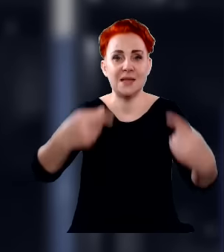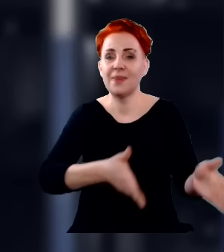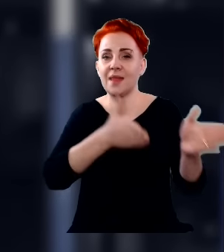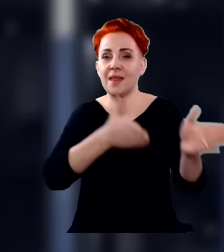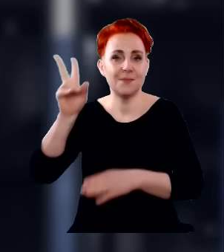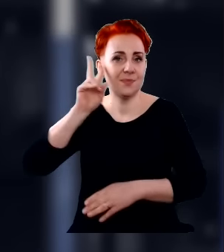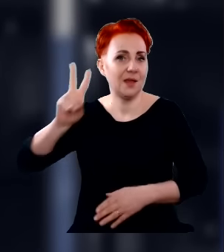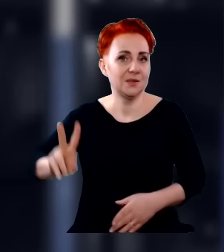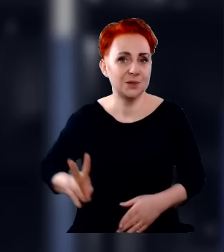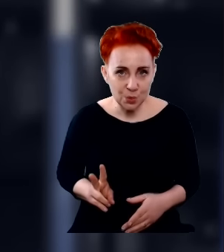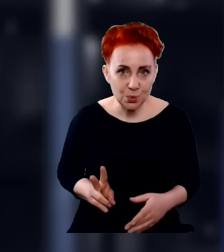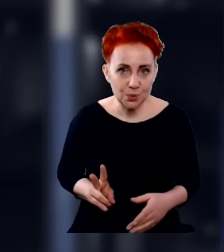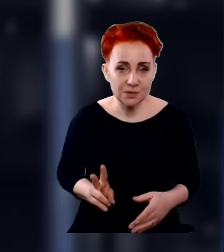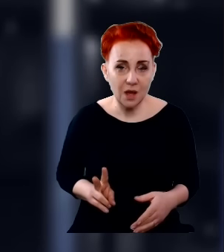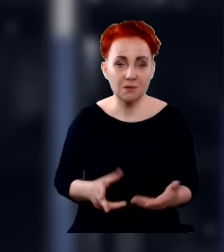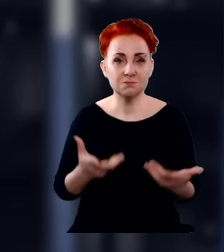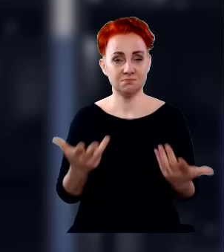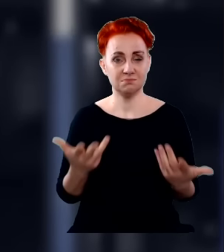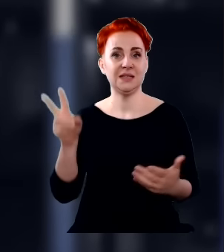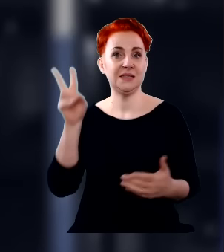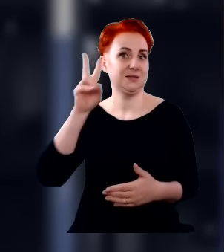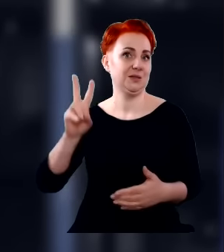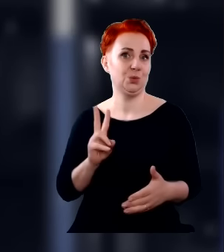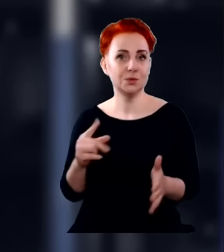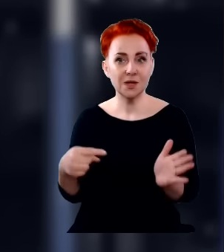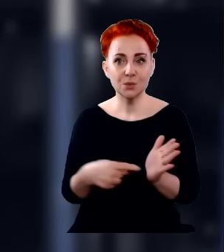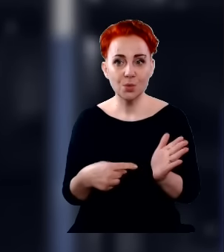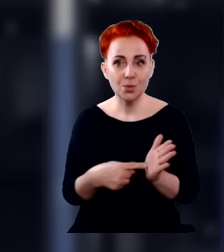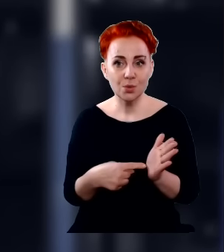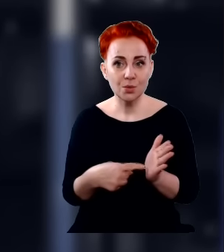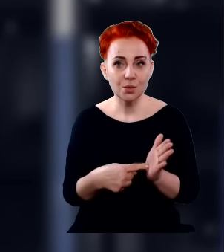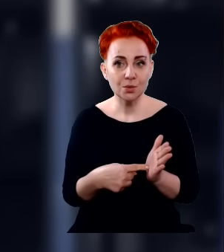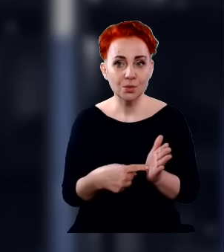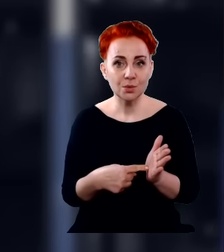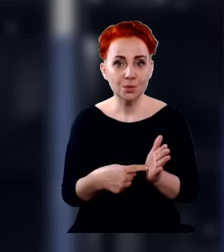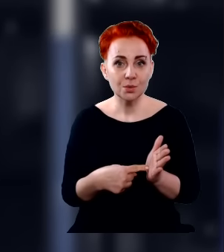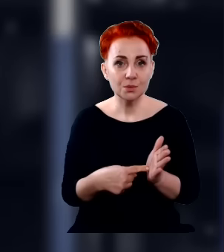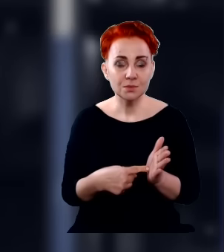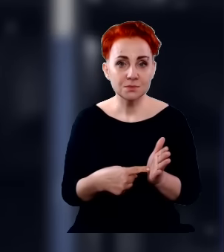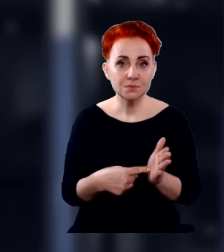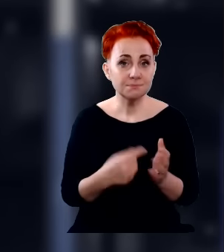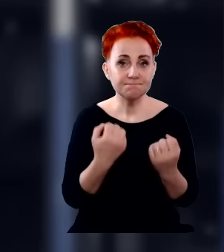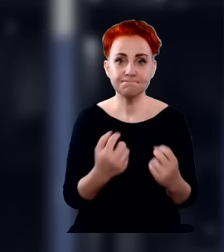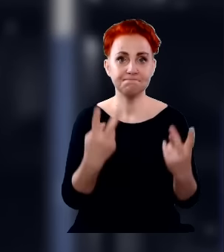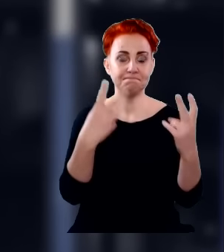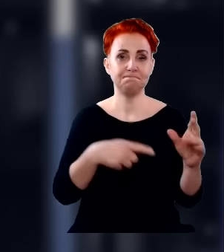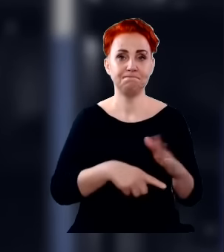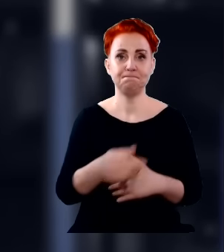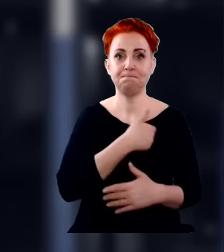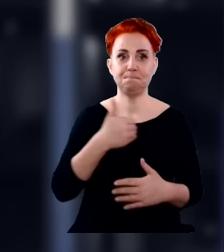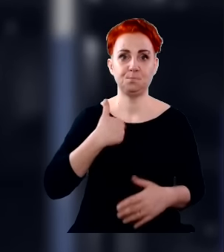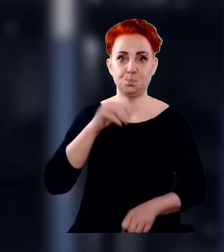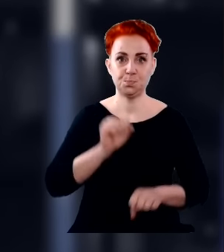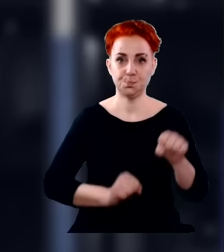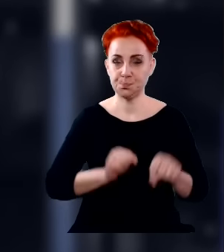już, tym razem już na instytucję, która jest instytucją zupełnie kluczową dla polskiego wymiaru